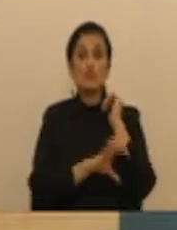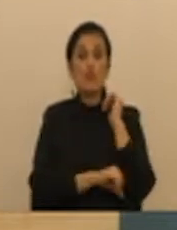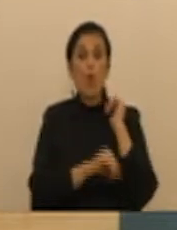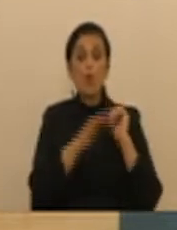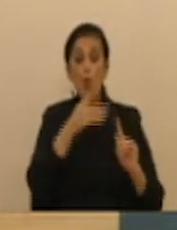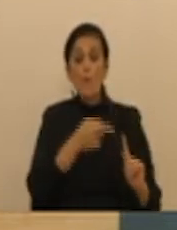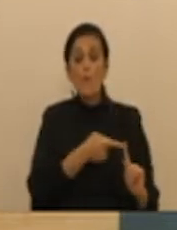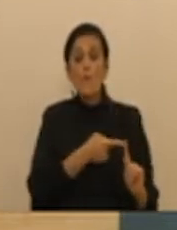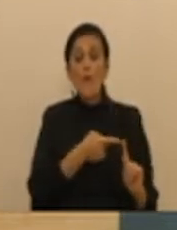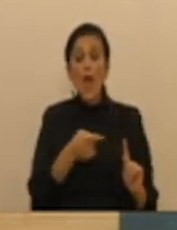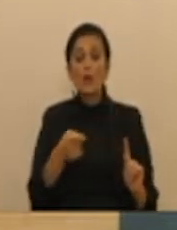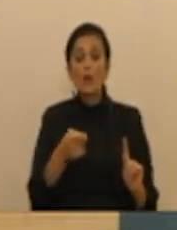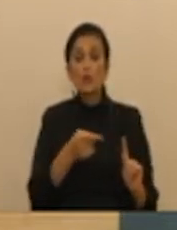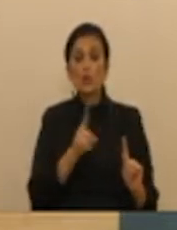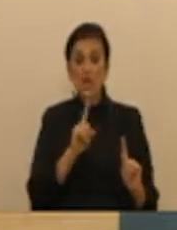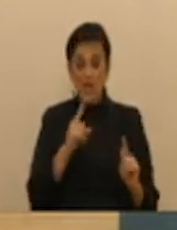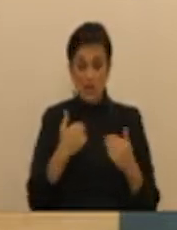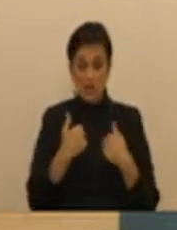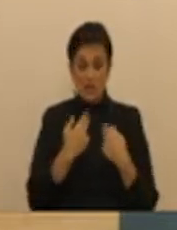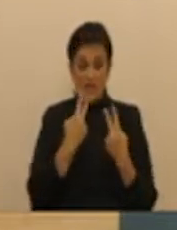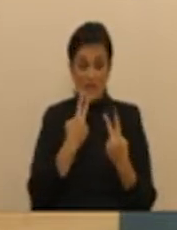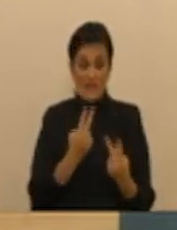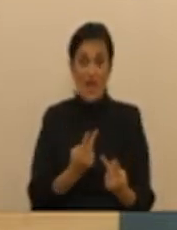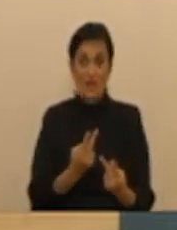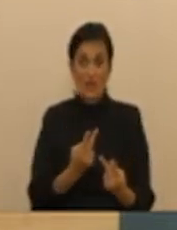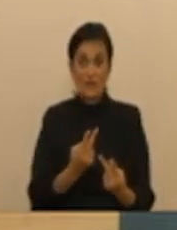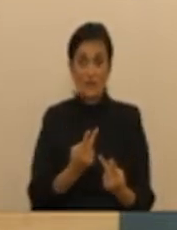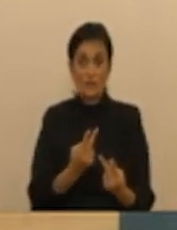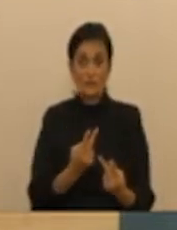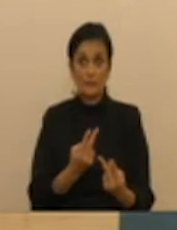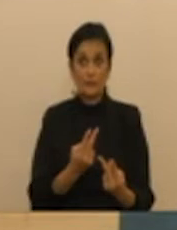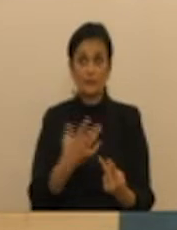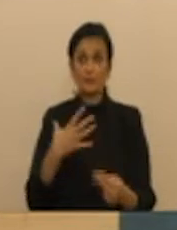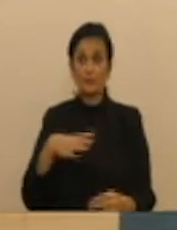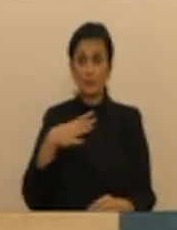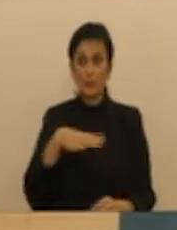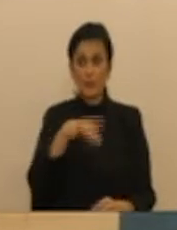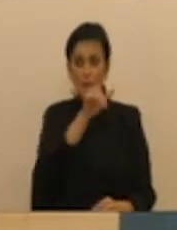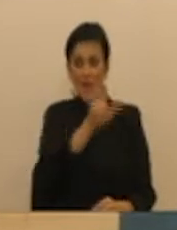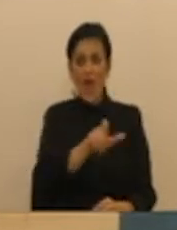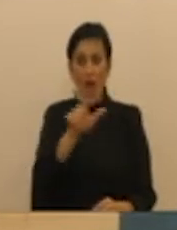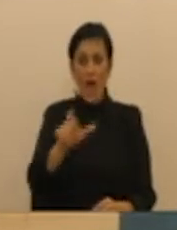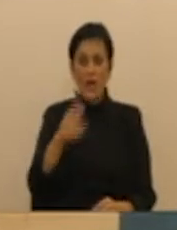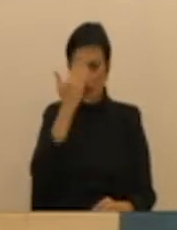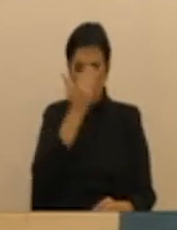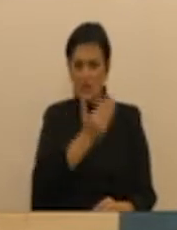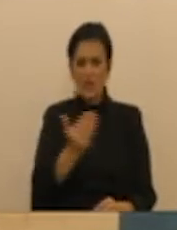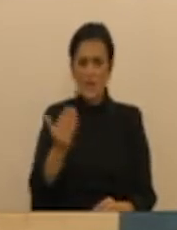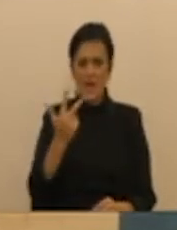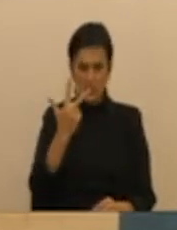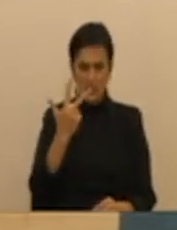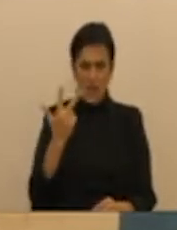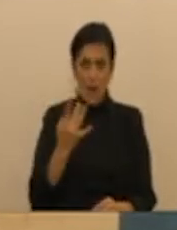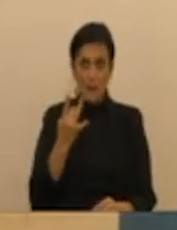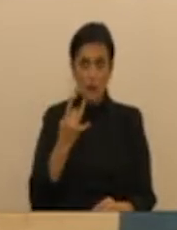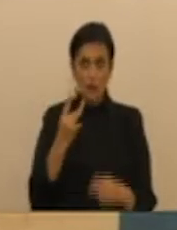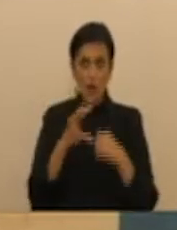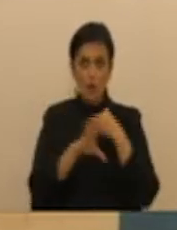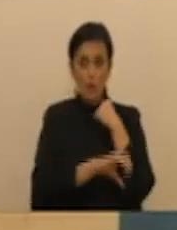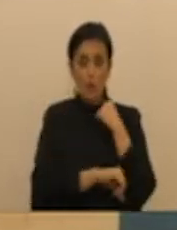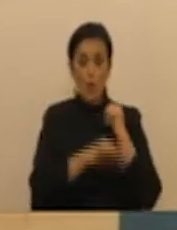პერიოდის, რასაც ჩვენ ხედავთ. ქართულმა ხალხმა სამჯერ ბოლო